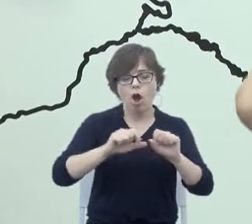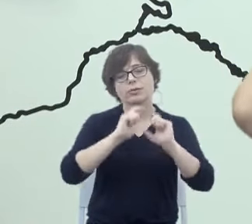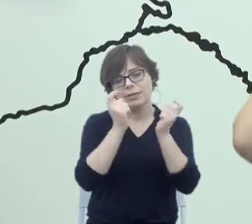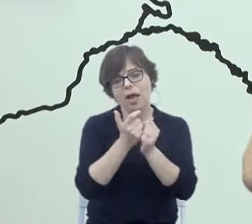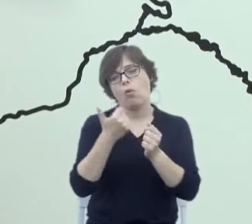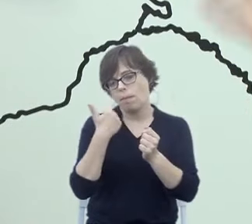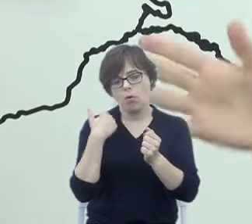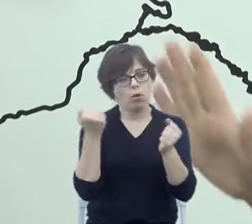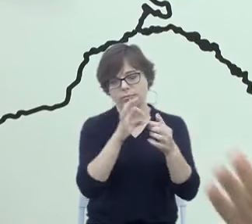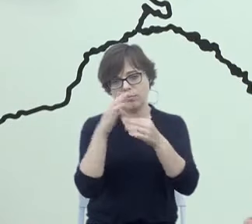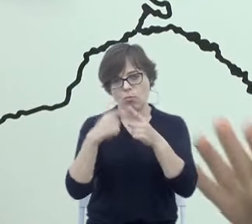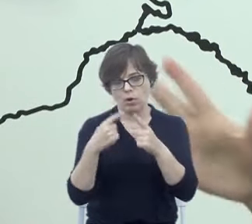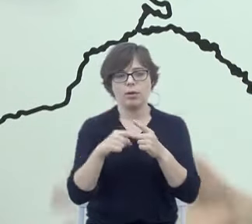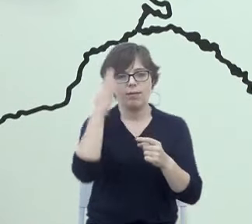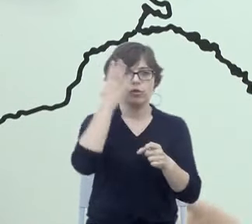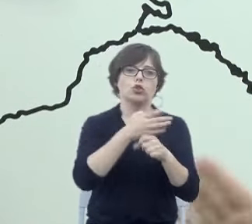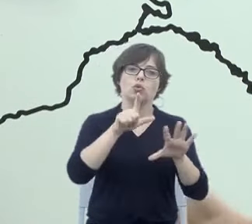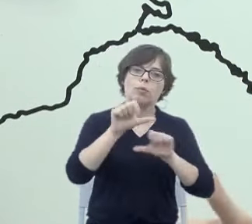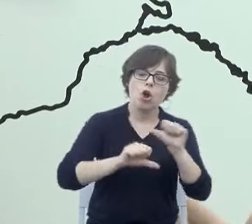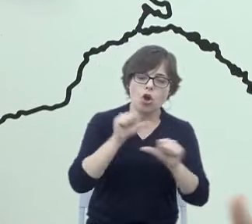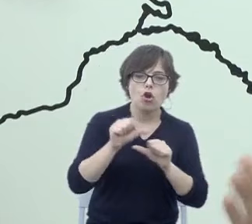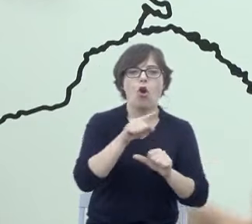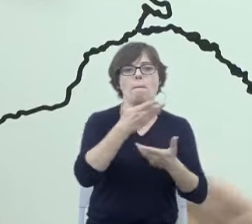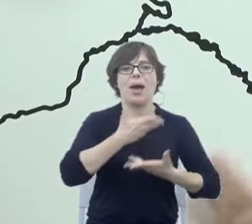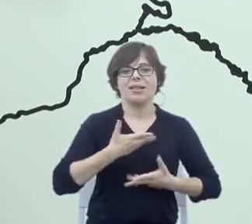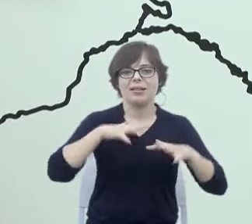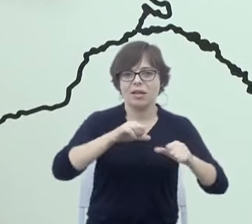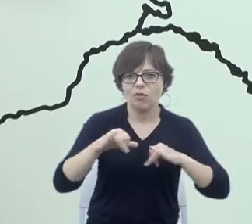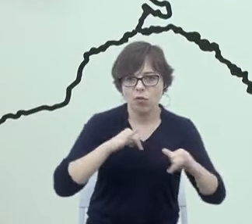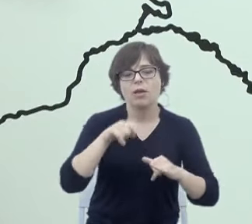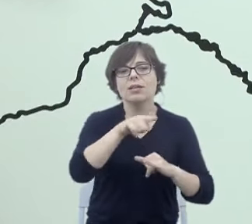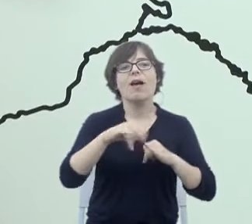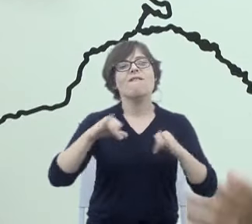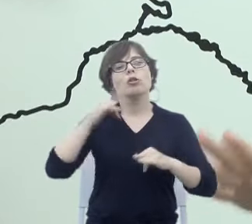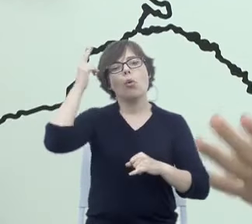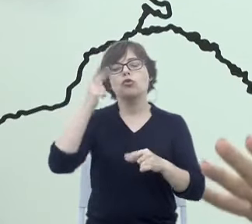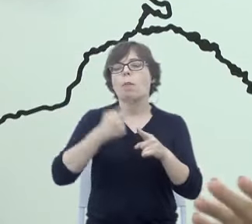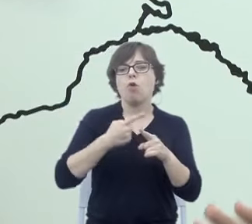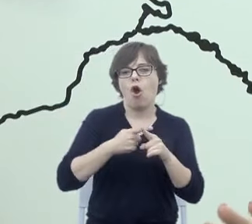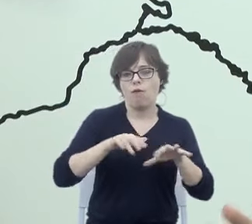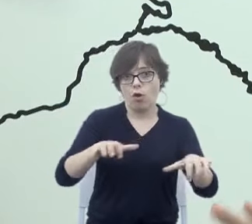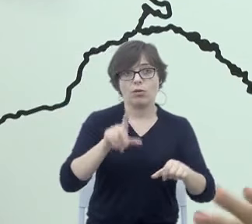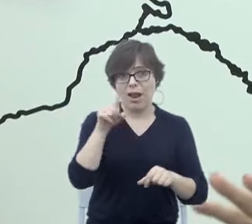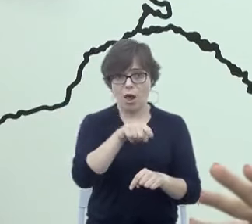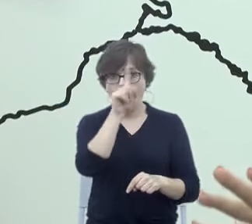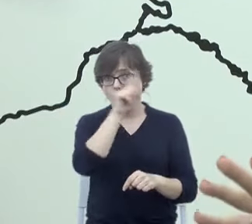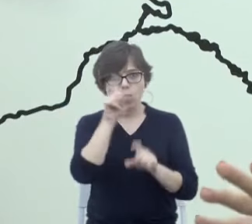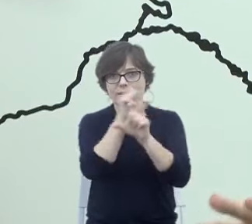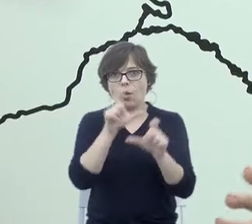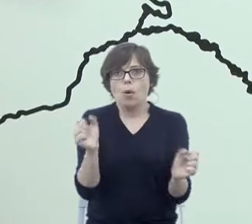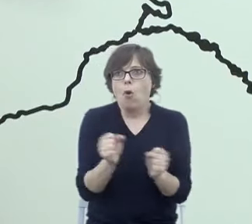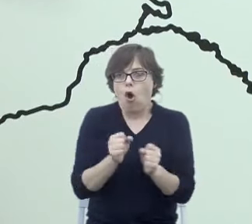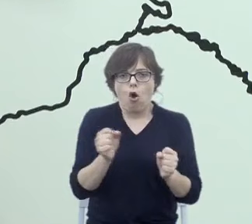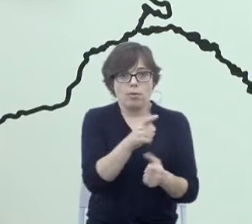koło 1947 tam partyzanci przyjmują władzę. Tam jak gdyby władza powoli się lokuje. Ci ludzie cały czas żyją w strachu, tak?